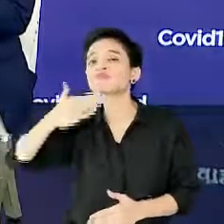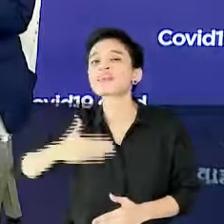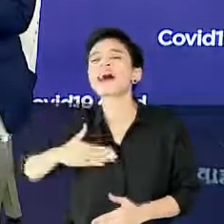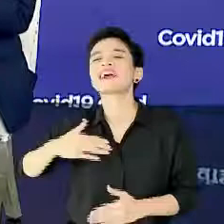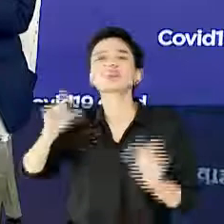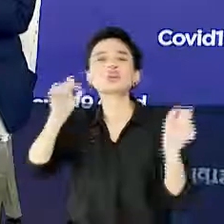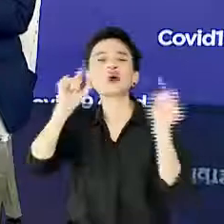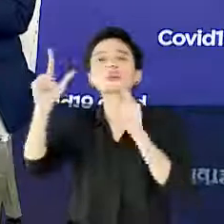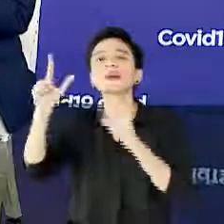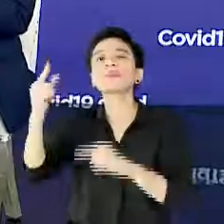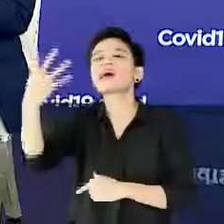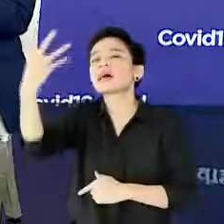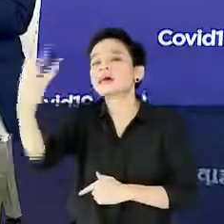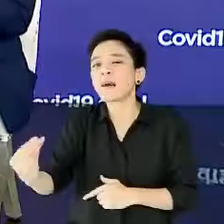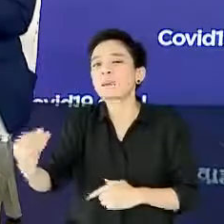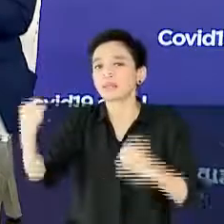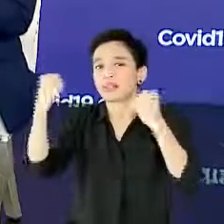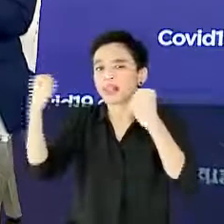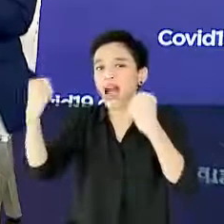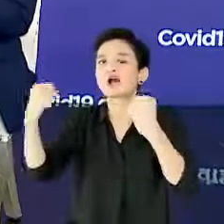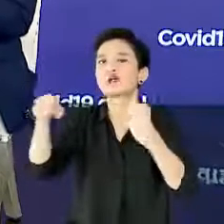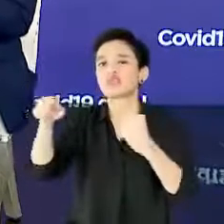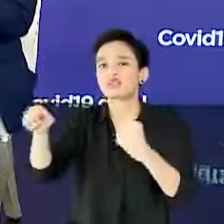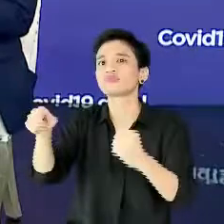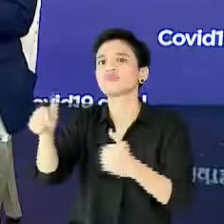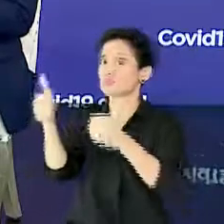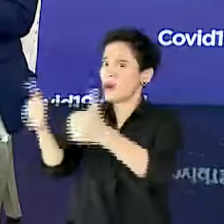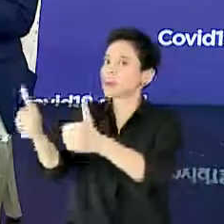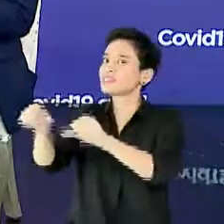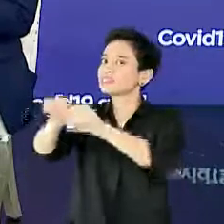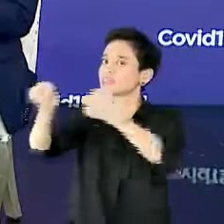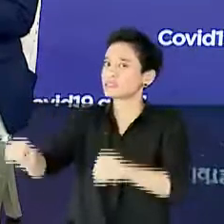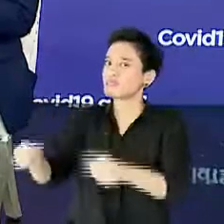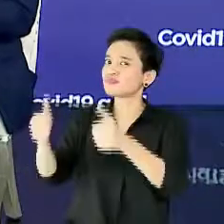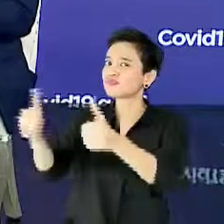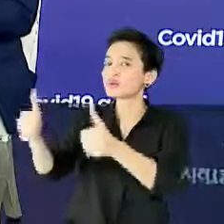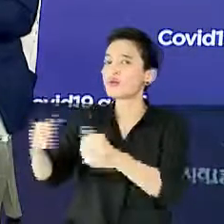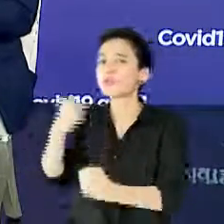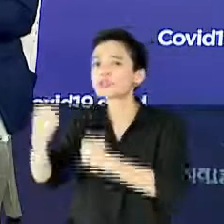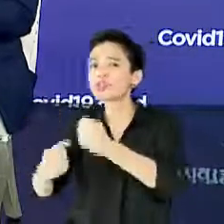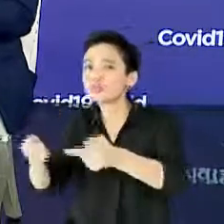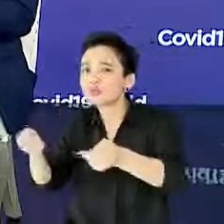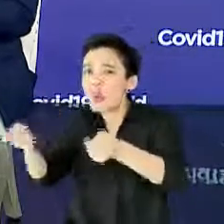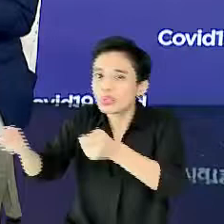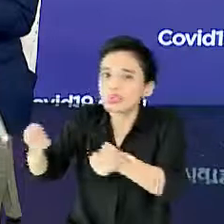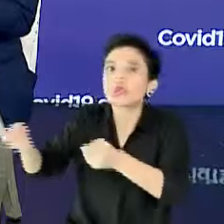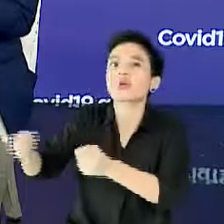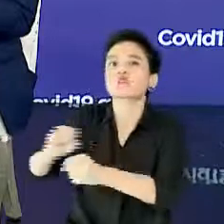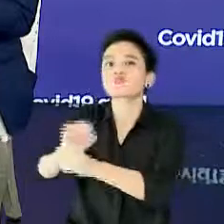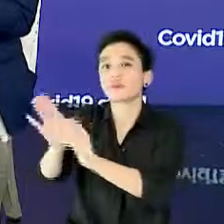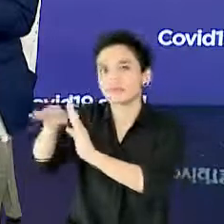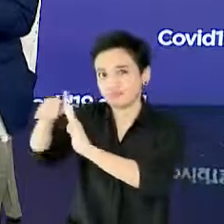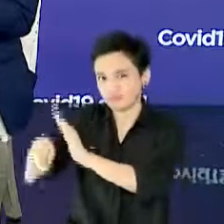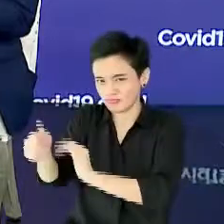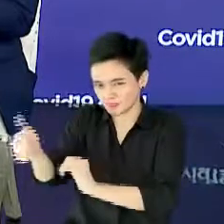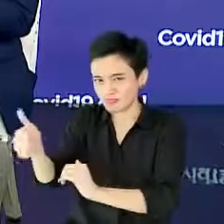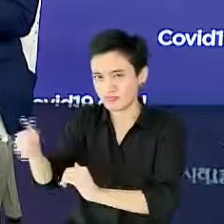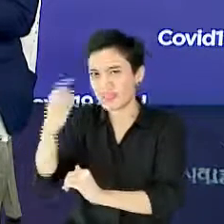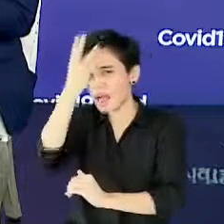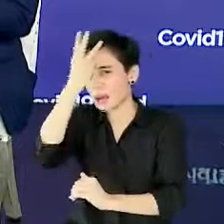Kampung tangguh itu juga cukup baik untuk menjadi model dalam pengendalian eh tetapi